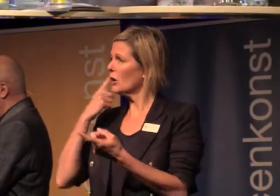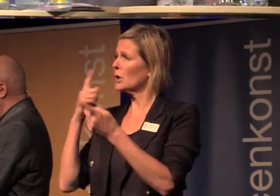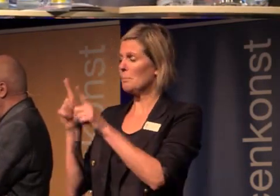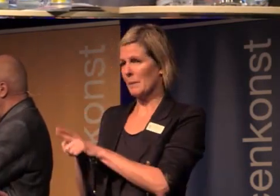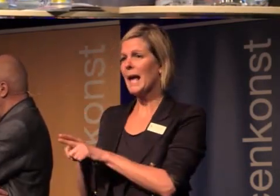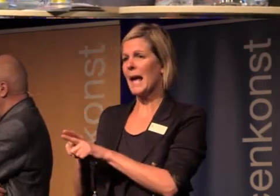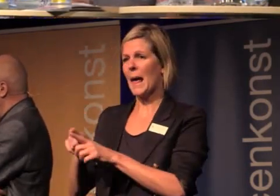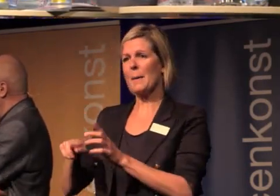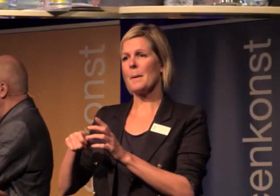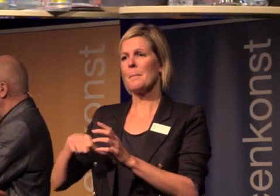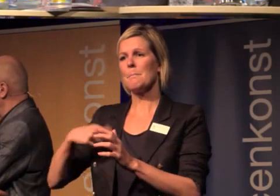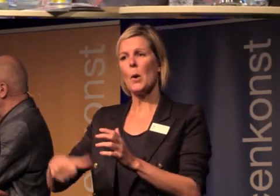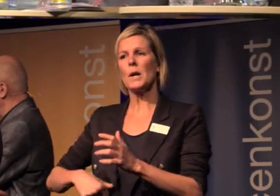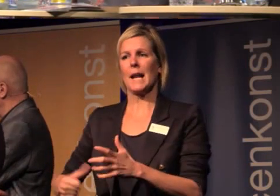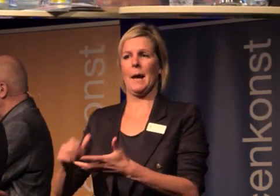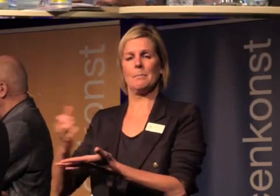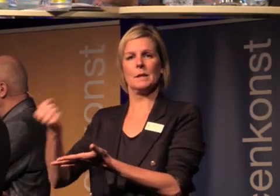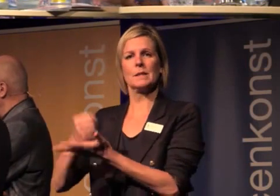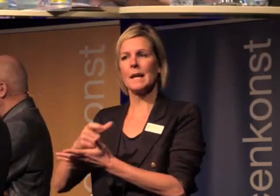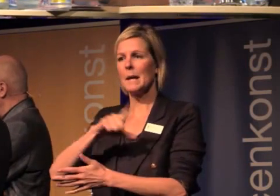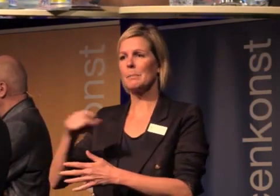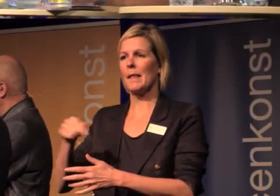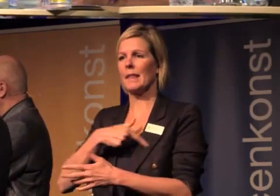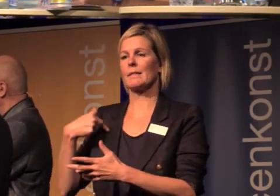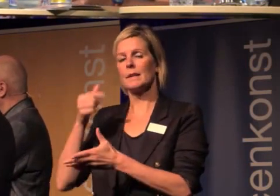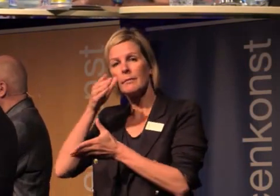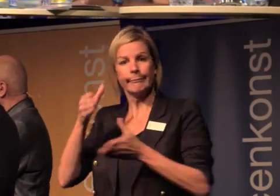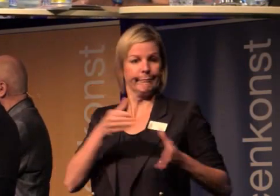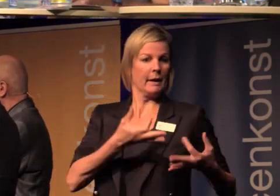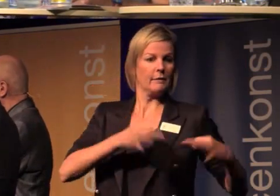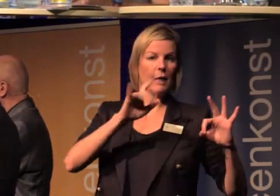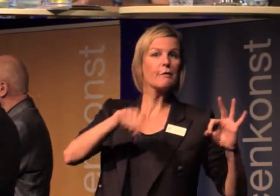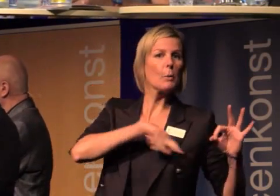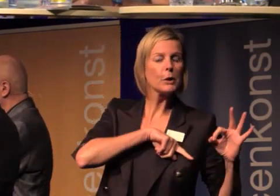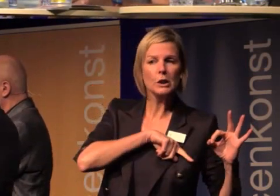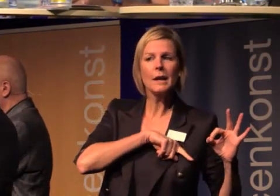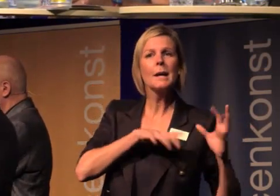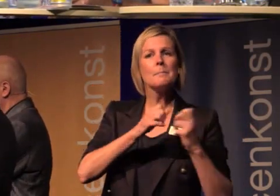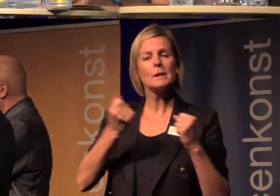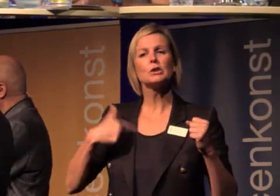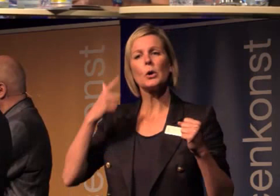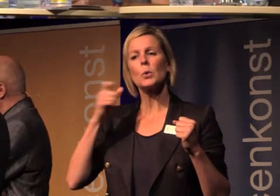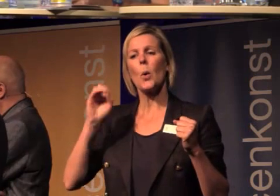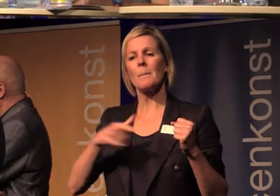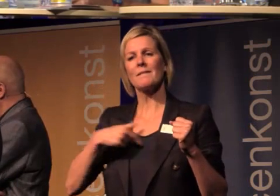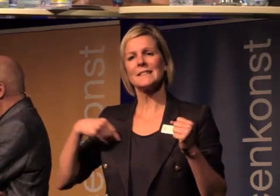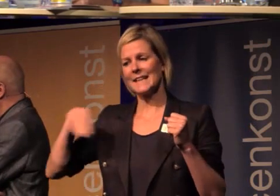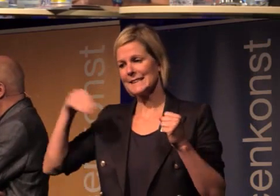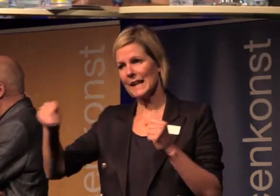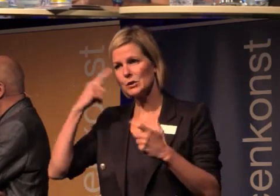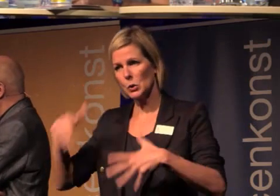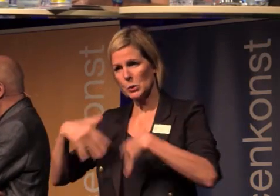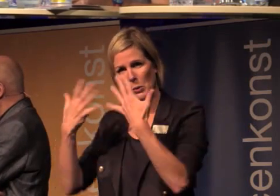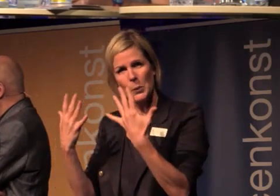att det blir väldigt lätt att vi stirrar oss blint på det offentliga. Jag tror att om vi ska satsa på kulturen, om vi vill se